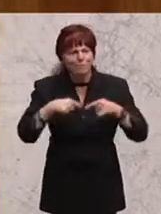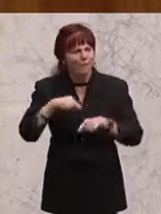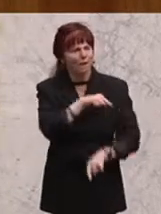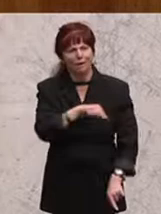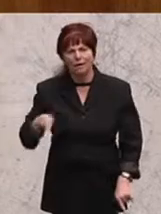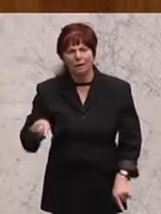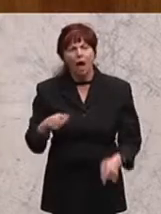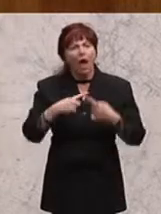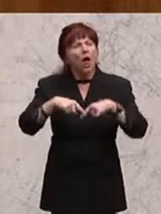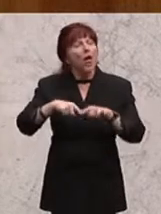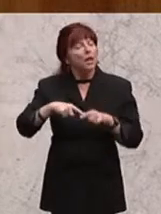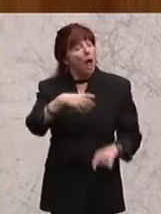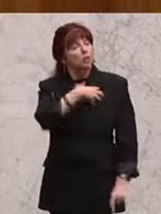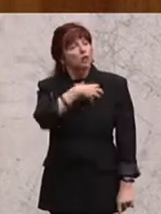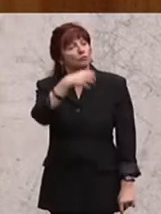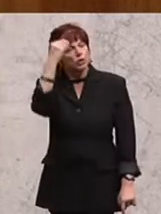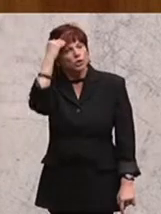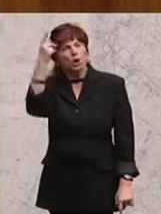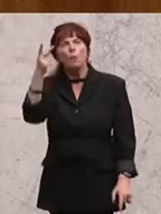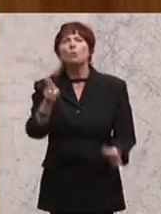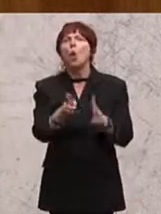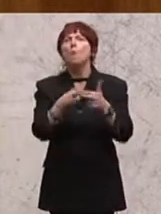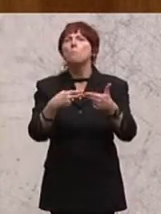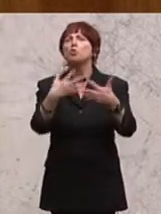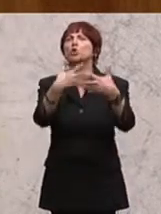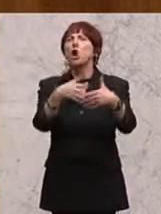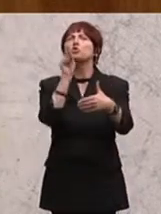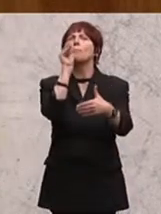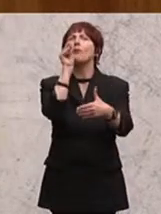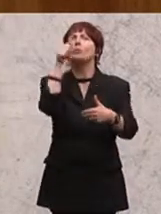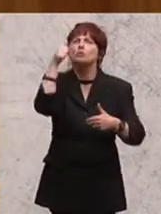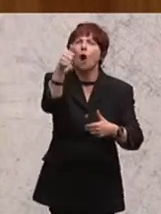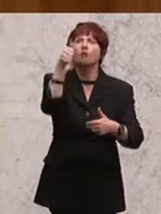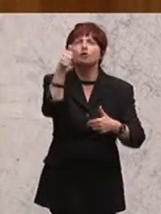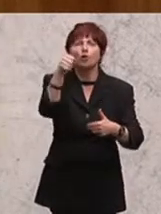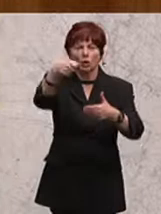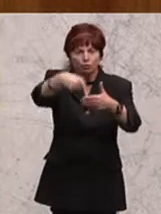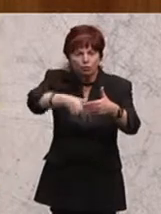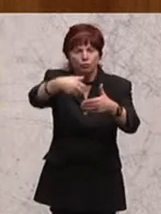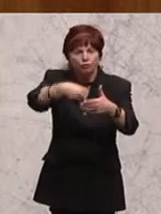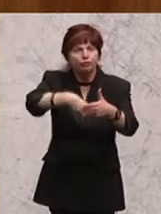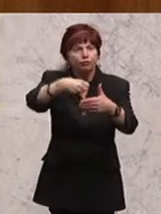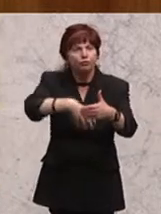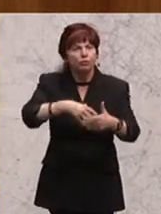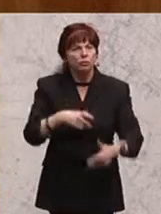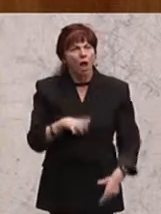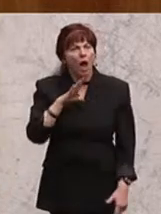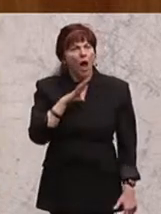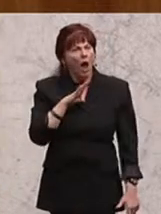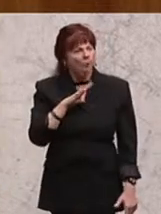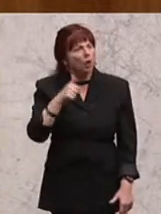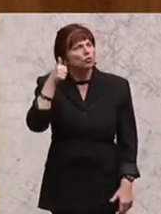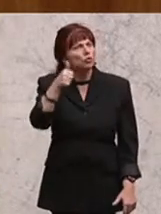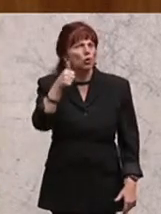das Geld kommt aus den Bundesautomaten. Ich muss nur drucken. Und drucken können es besonders gut. Manche können kaum was anderes, habe ich das Gefühl.